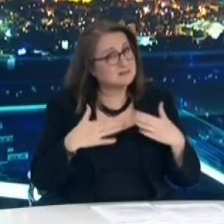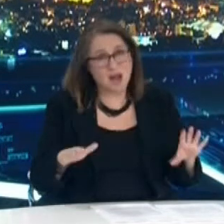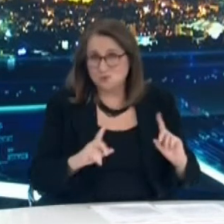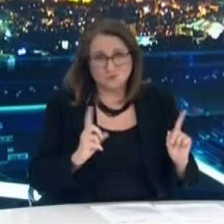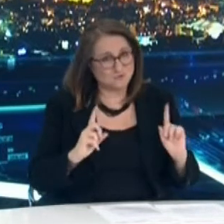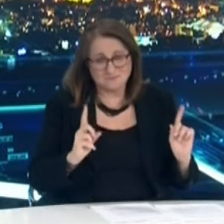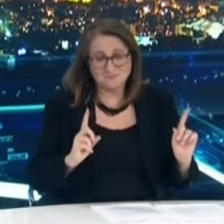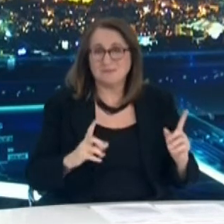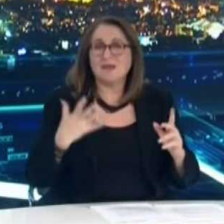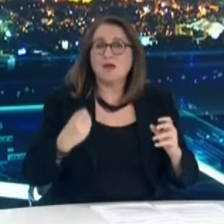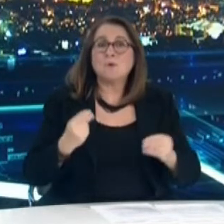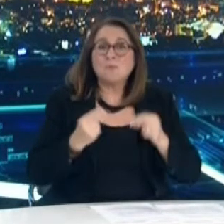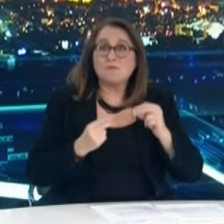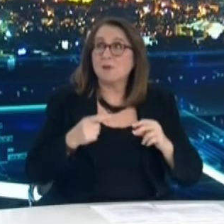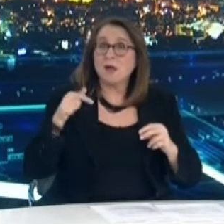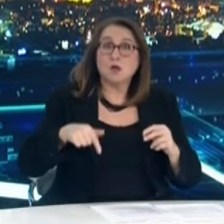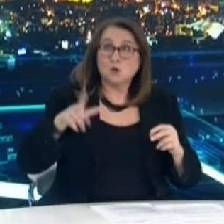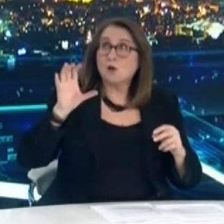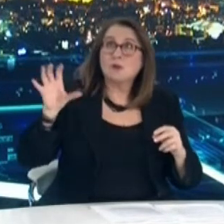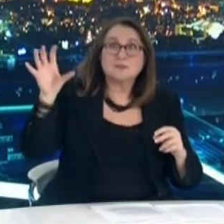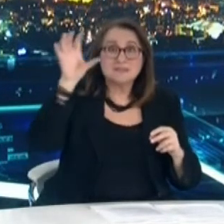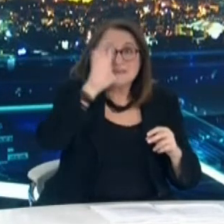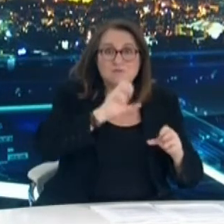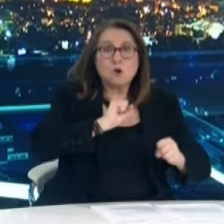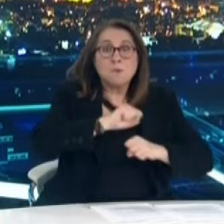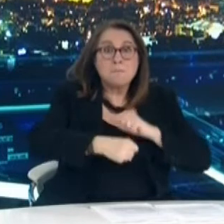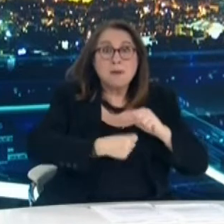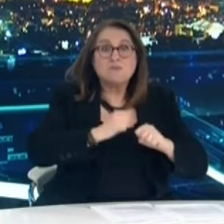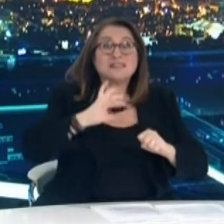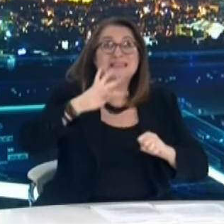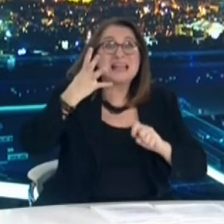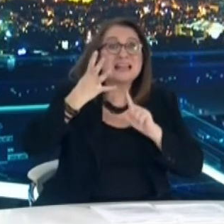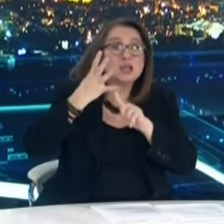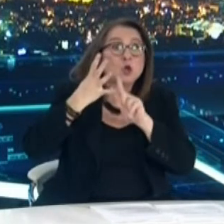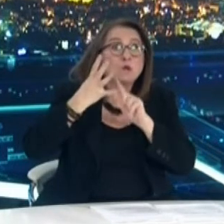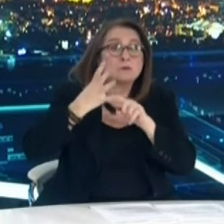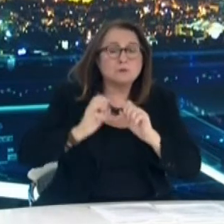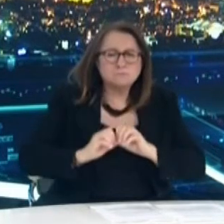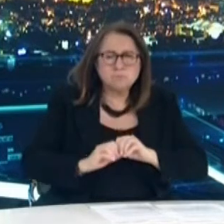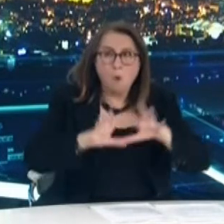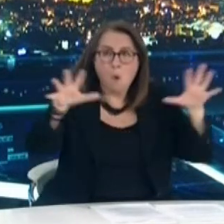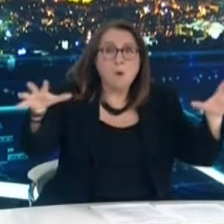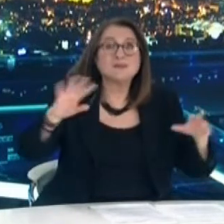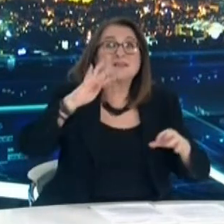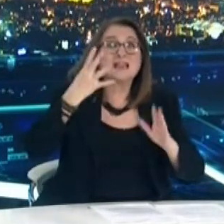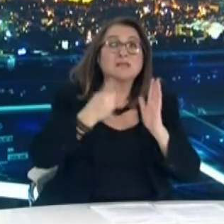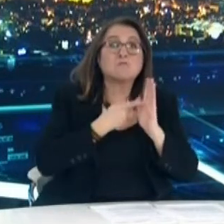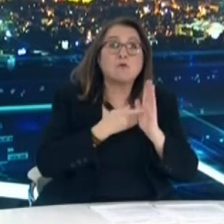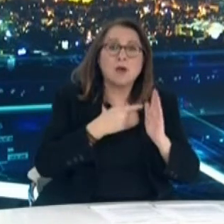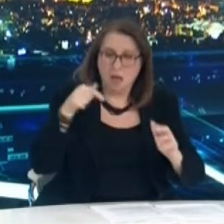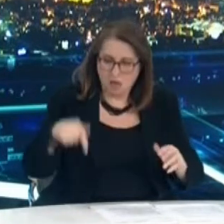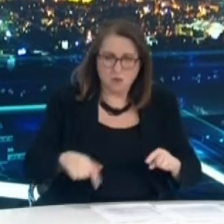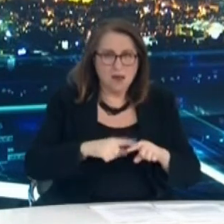τον κόσμο χώρες προσπαθούν να αντισταθούν στο τέταρτο κύμα, εμείς παλεύουμε για να αποκρούσουμε το τρίτο κύμα. Κάτω από δύσκολες επιδημιολογικές